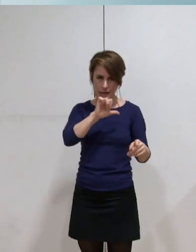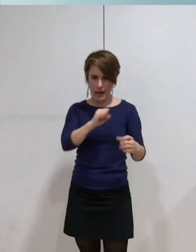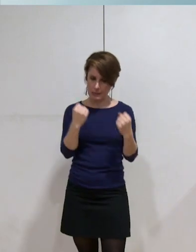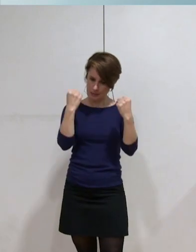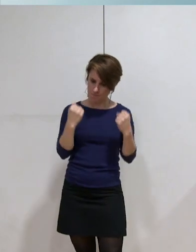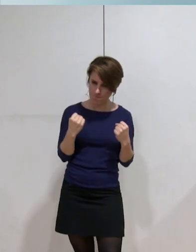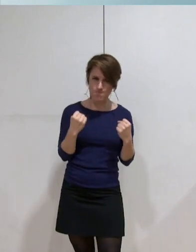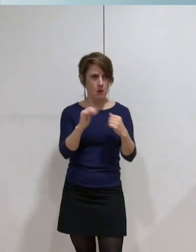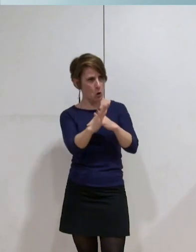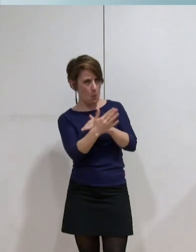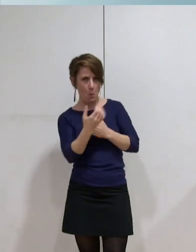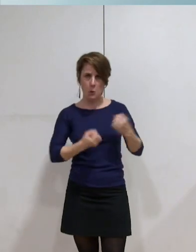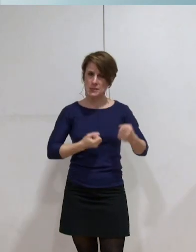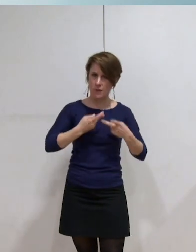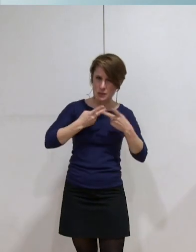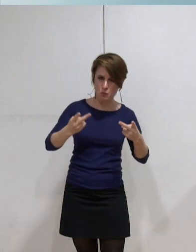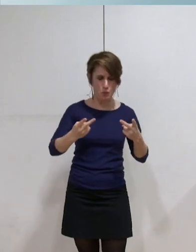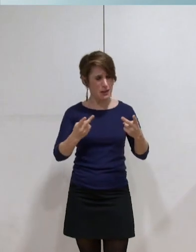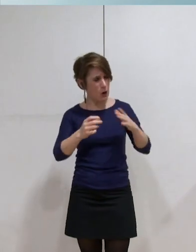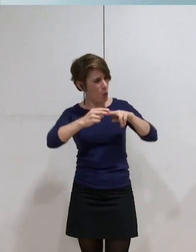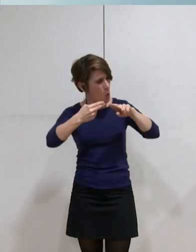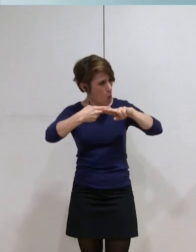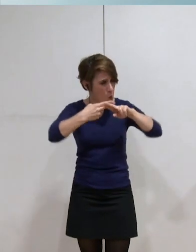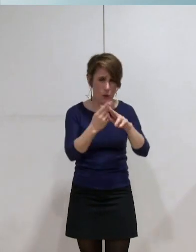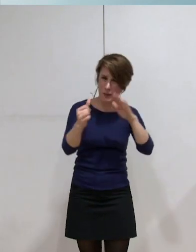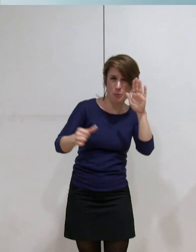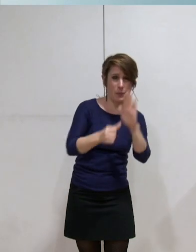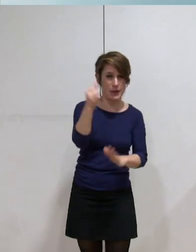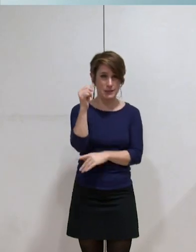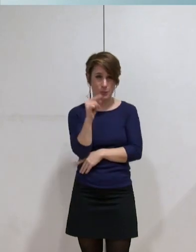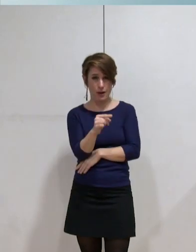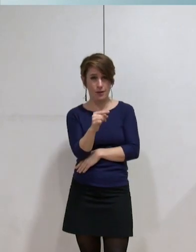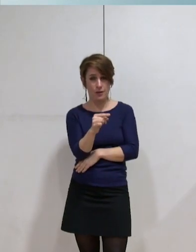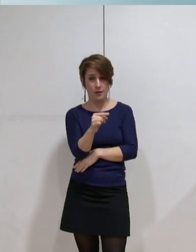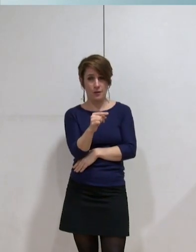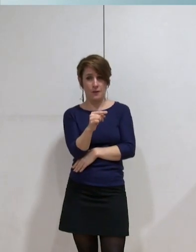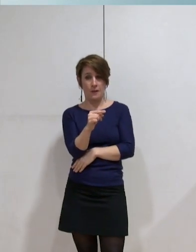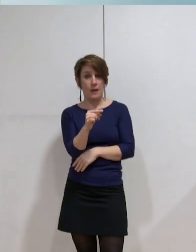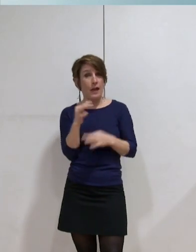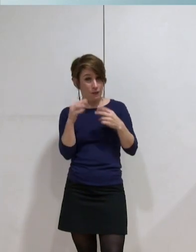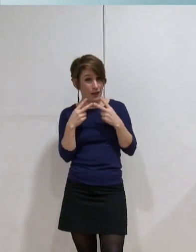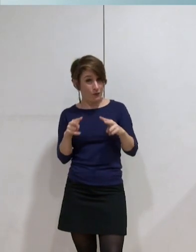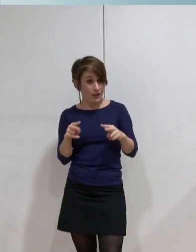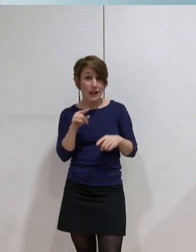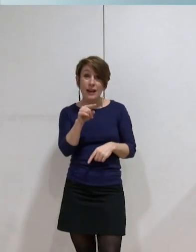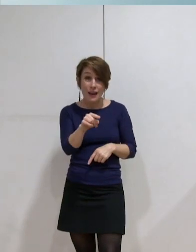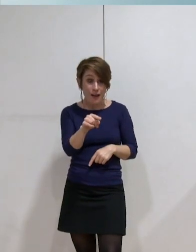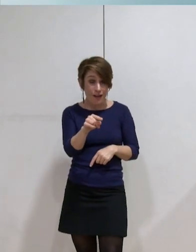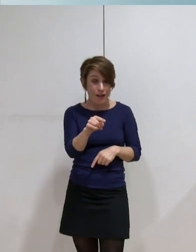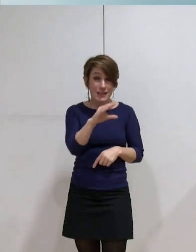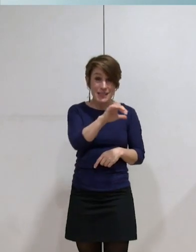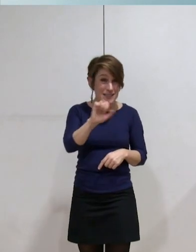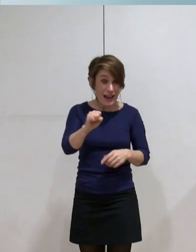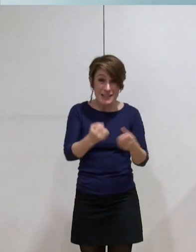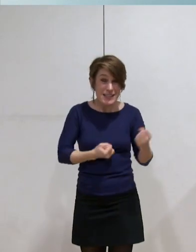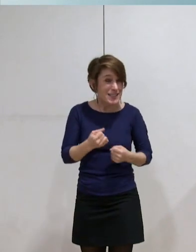outil principal je vous rappelle quand même que c'est l'établissement public autonome par rapport à la ville le plus important et que